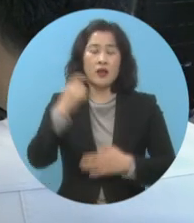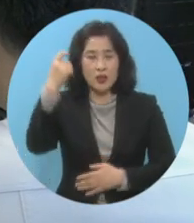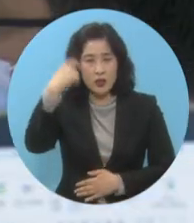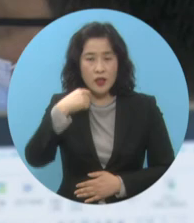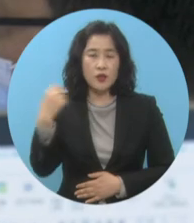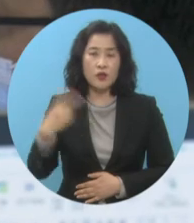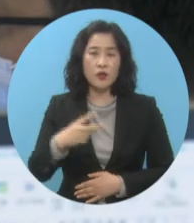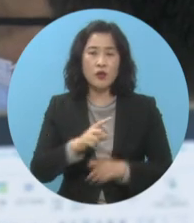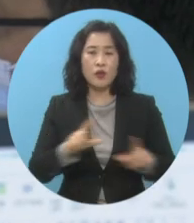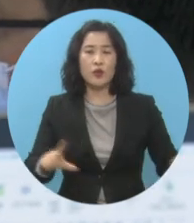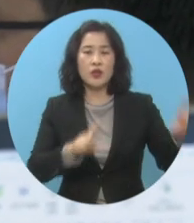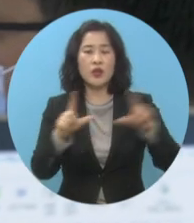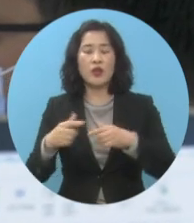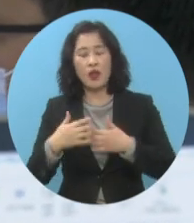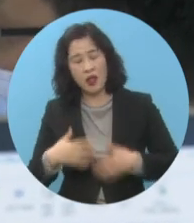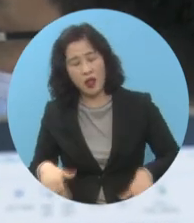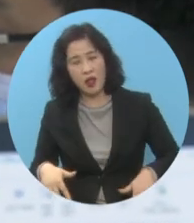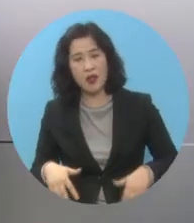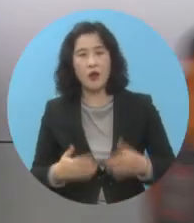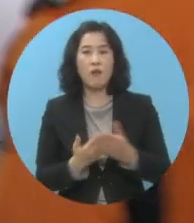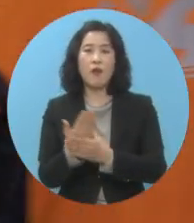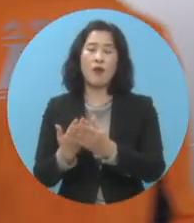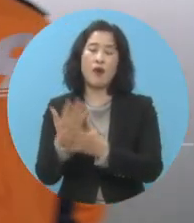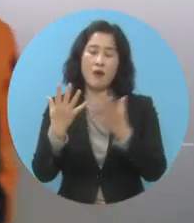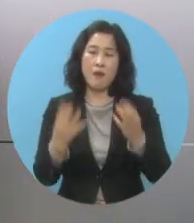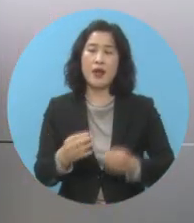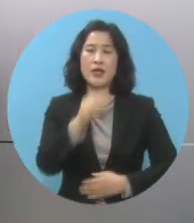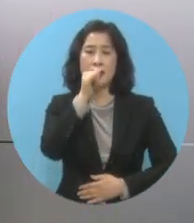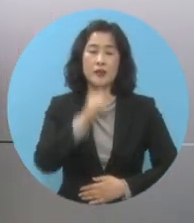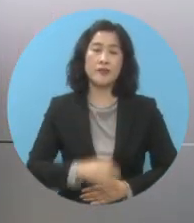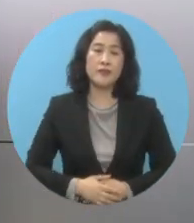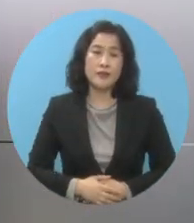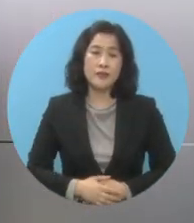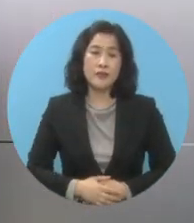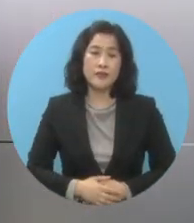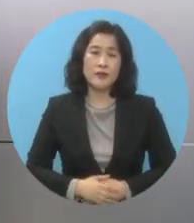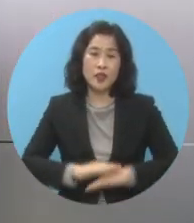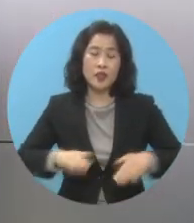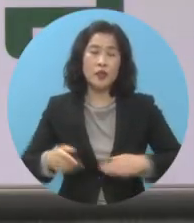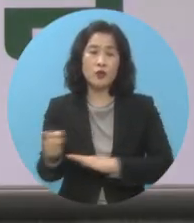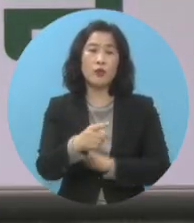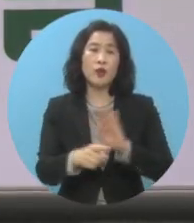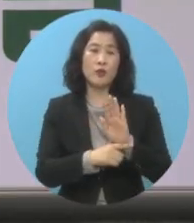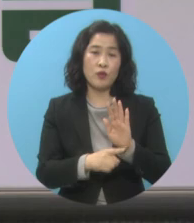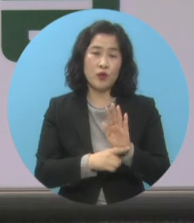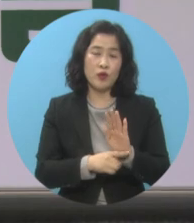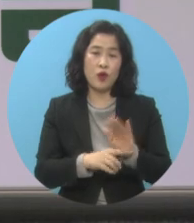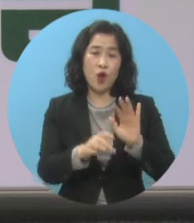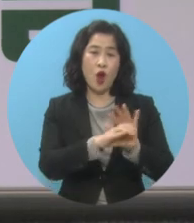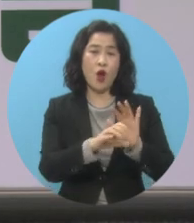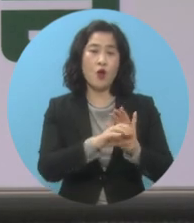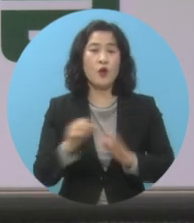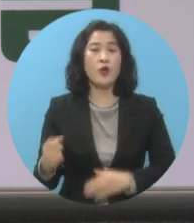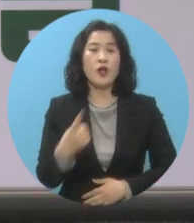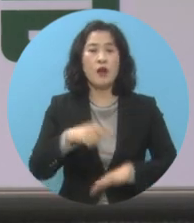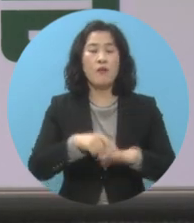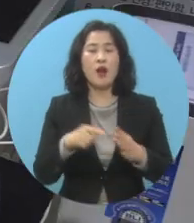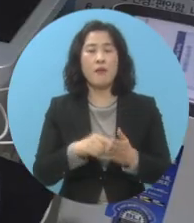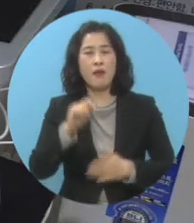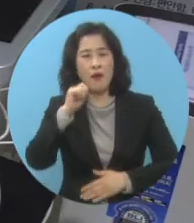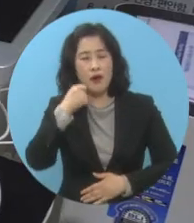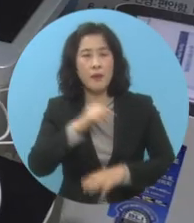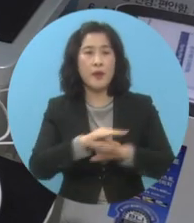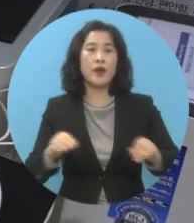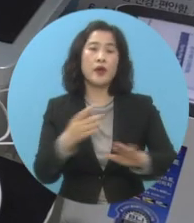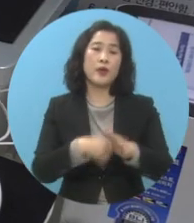느끼거나 일상이 무기력해지는 현상이 곳곳에서 나타나고 있습니다. 전남소방본부는 코로나19로 인한 심리적인